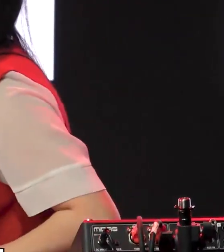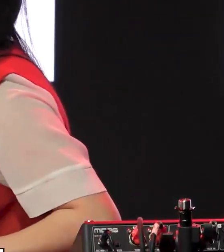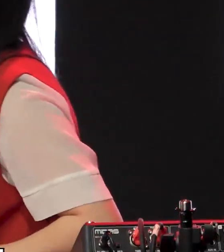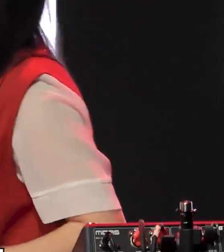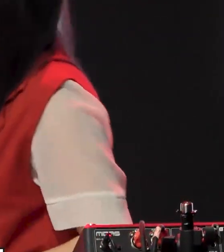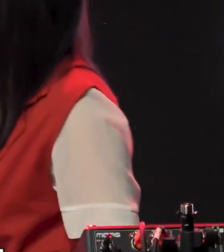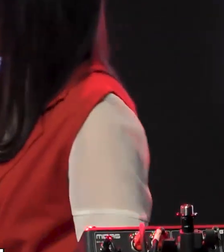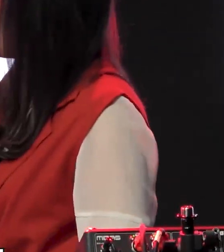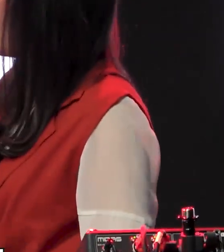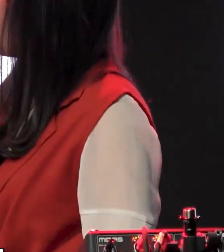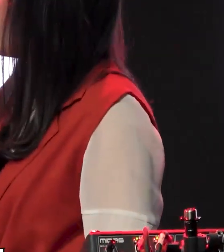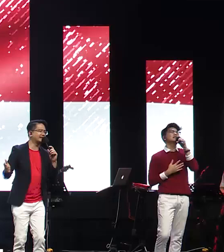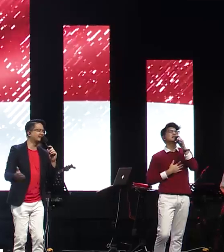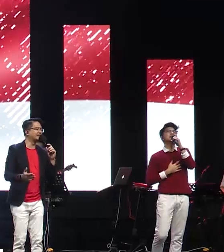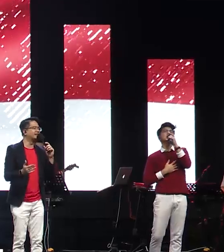Indonesia di